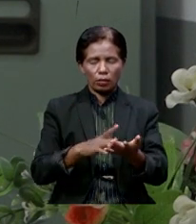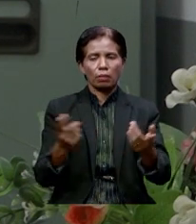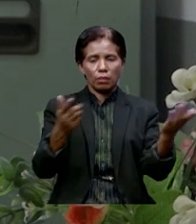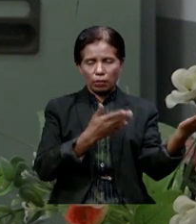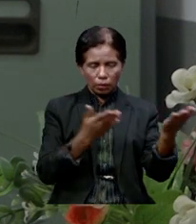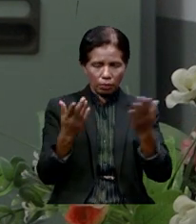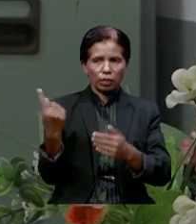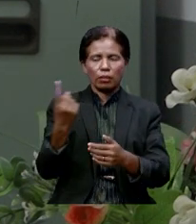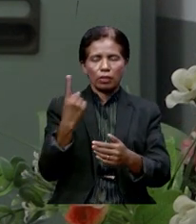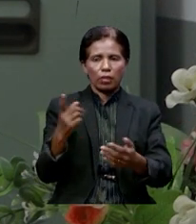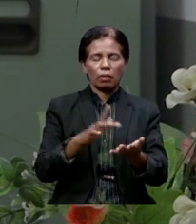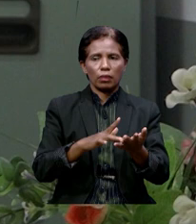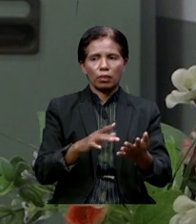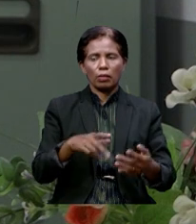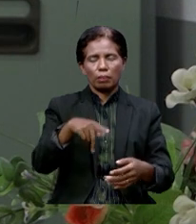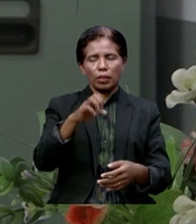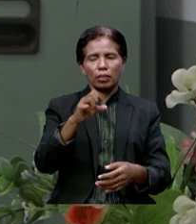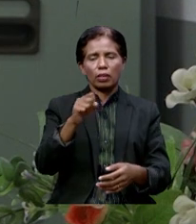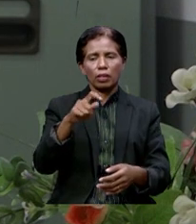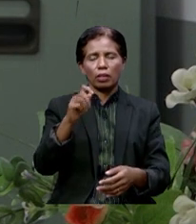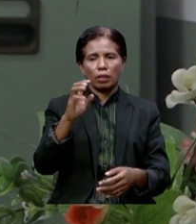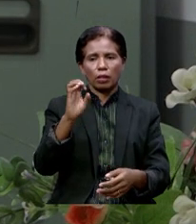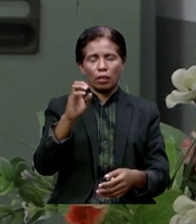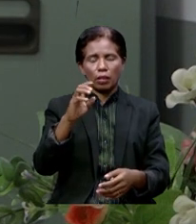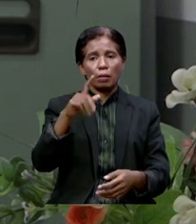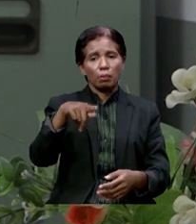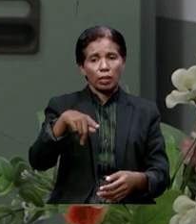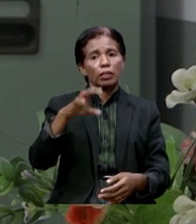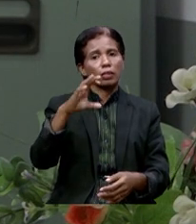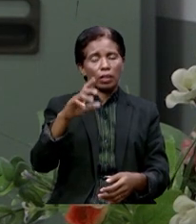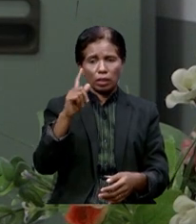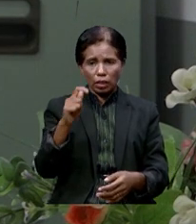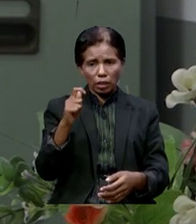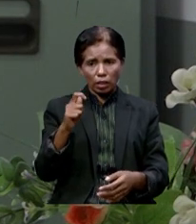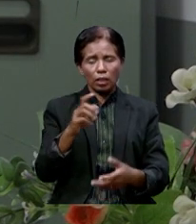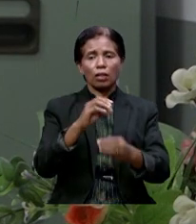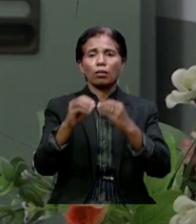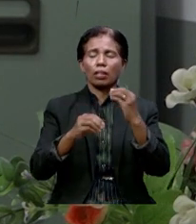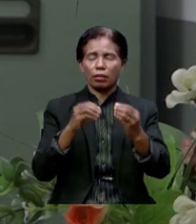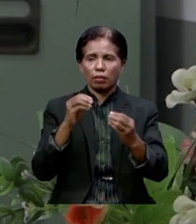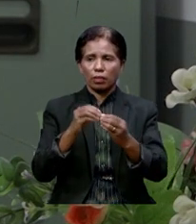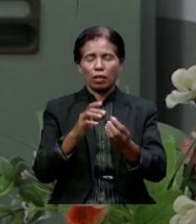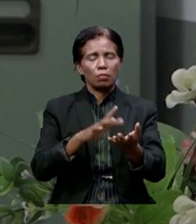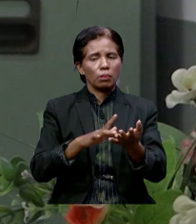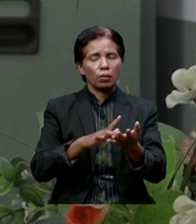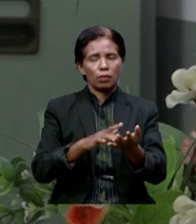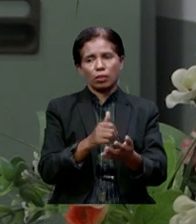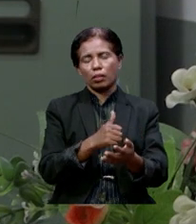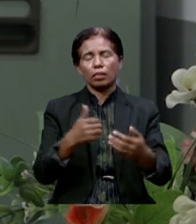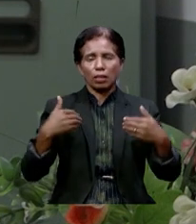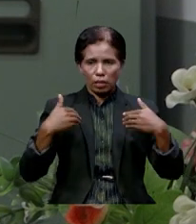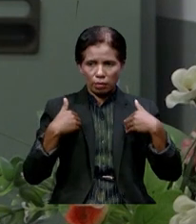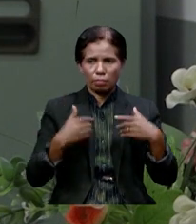esensial sian ni importante nesan paracetamol saya dah kena ba antibiotik sira ni sira iha